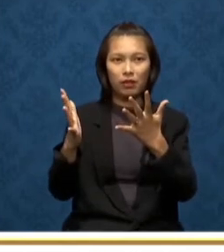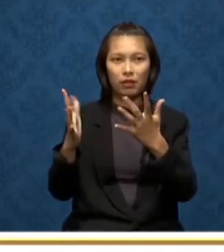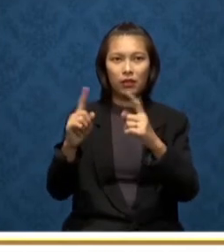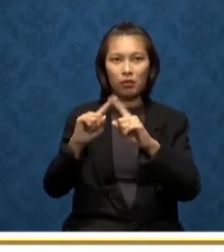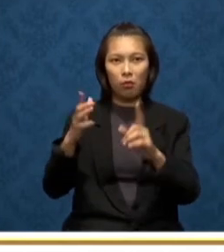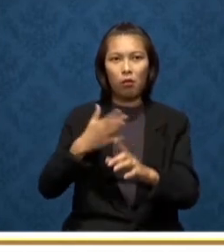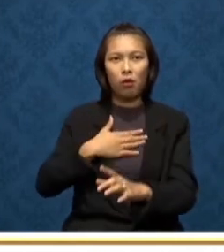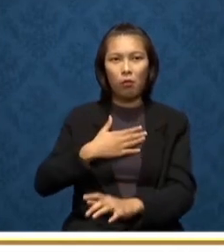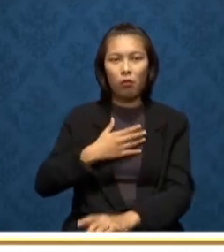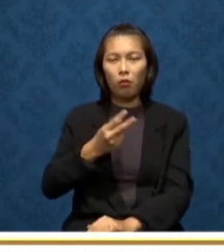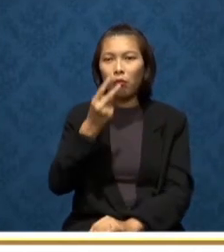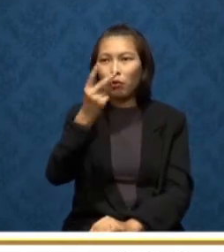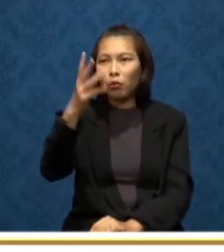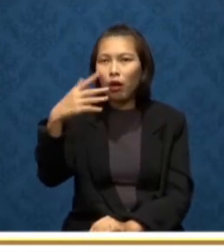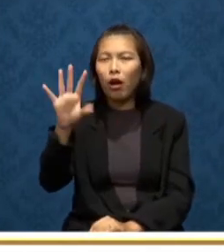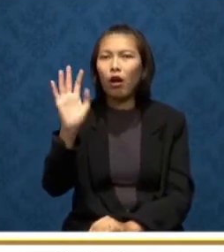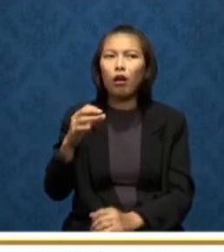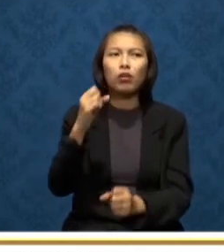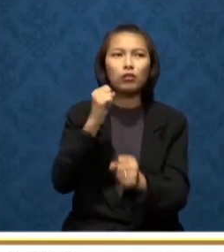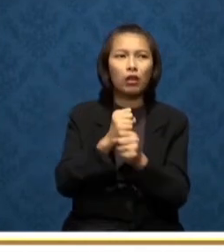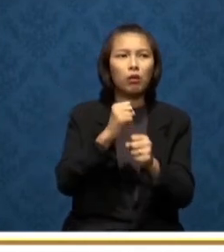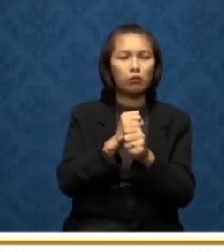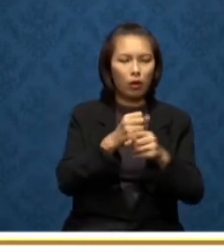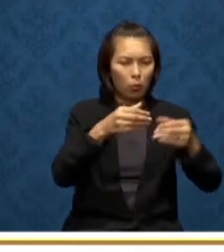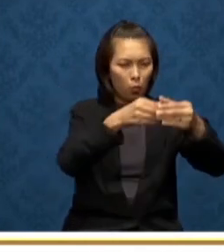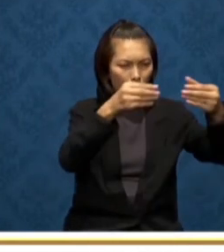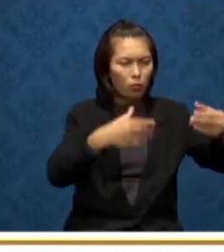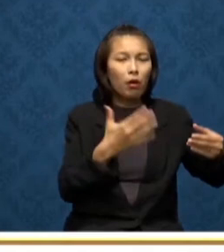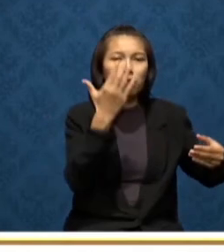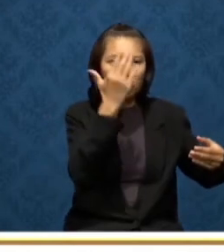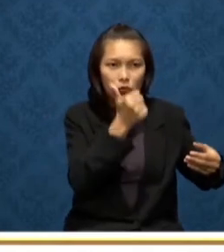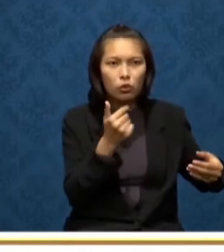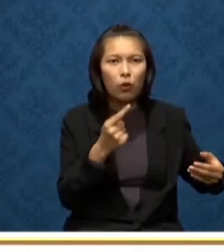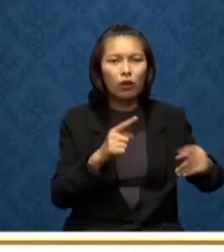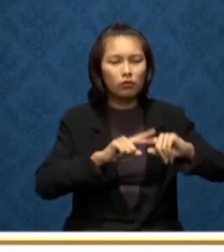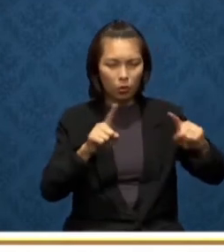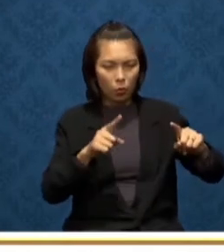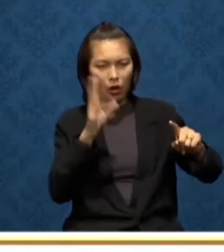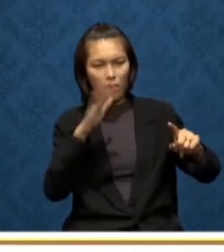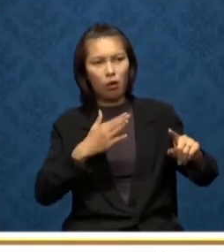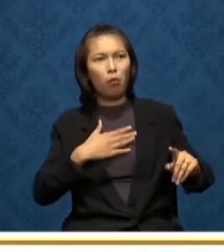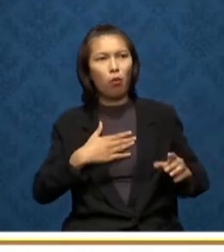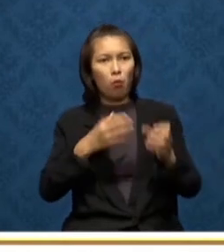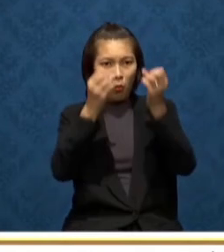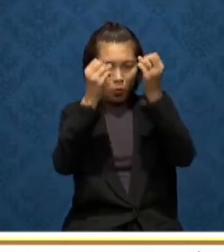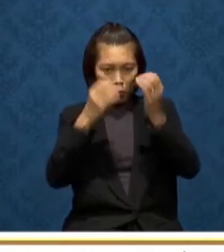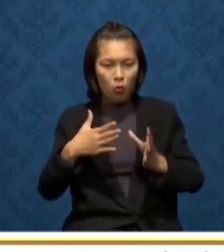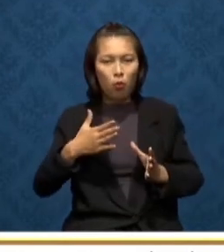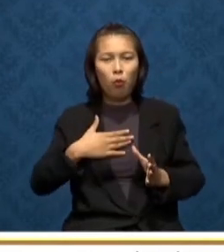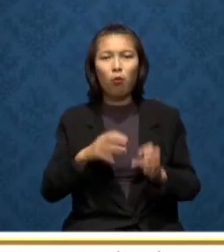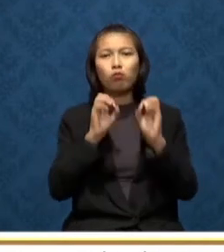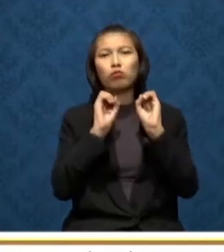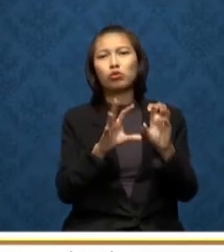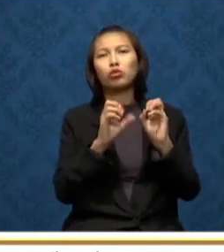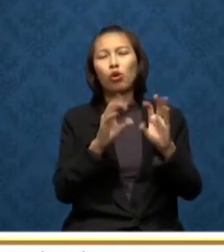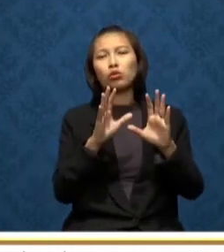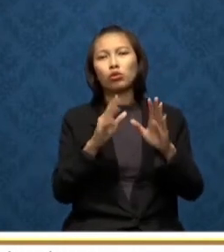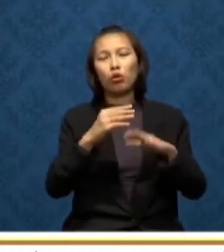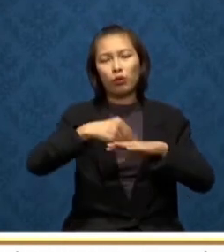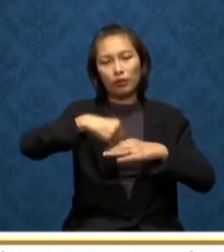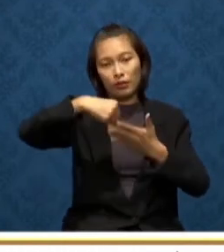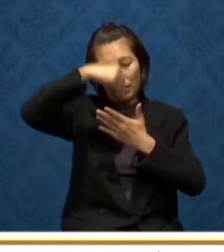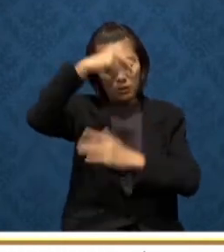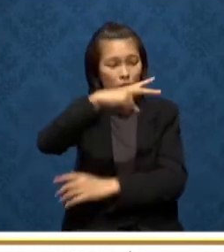เห็นว่าผลงานของท่านก็ทำรูปเล่มสวยไปแต่วิธีปฏิบัติผมเป็นครูผมเป็นการสอนหนังสือวิทยาโทรไปเอง